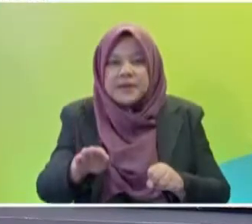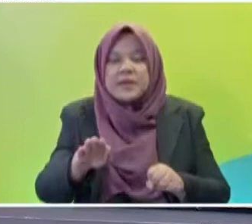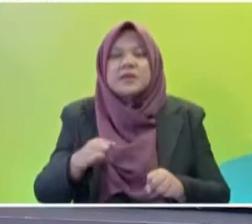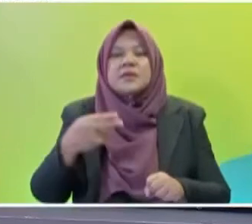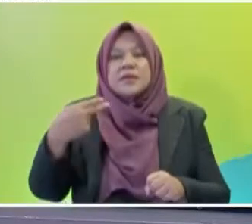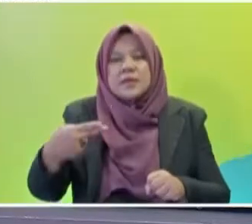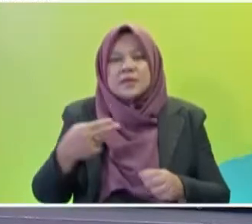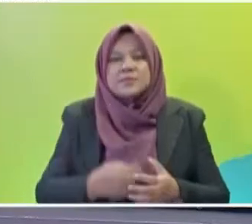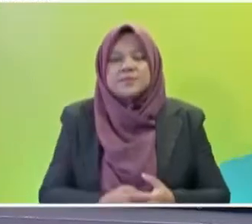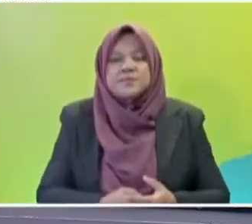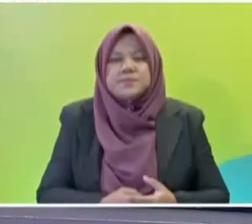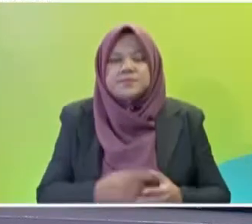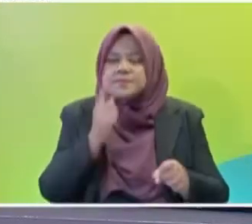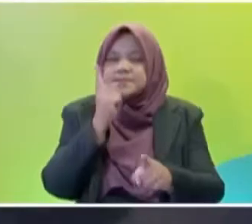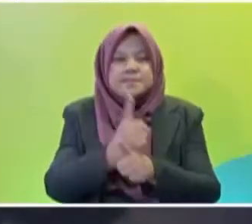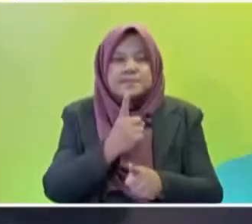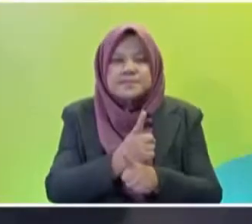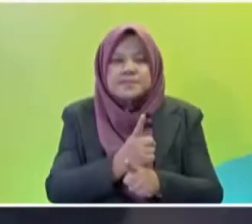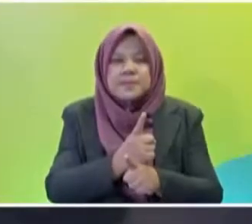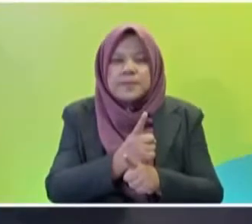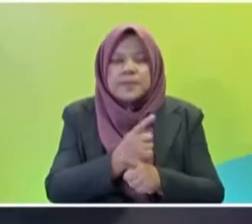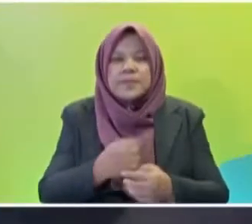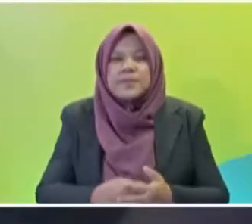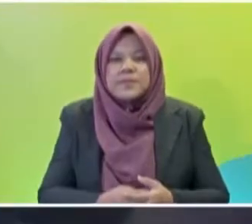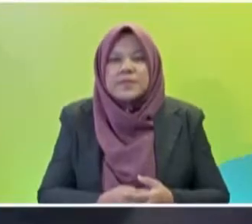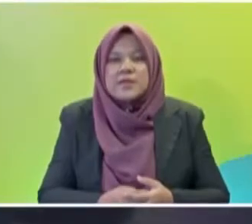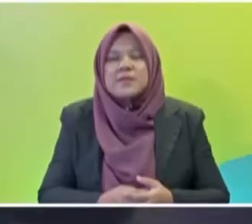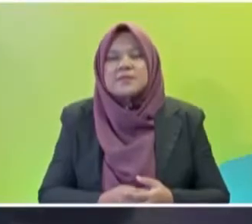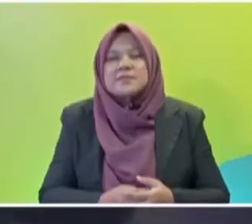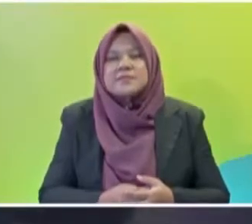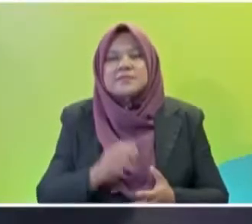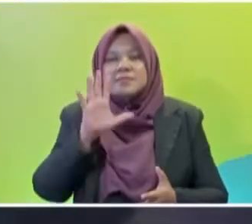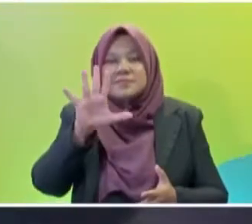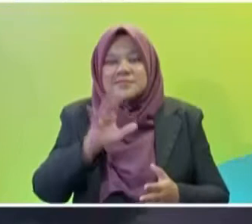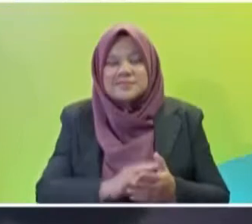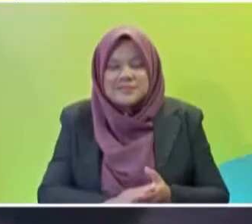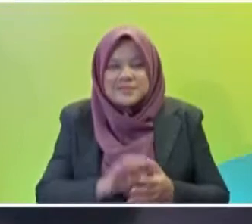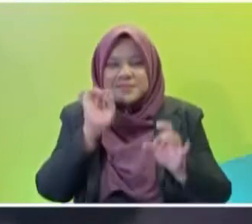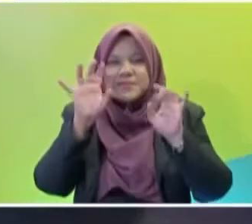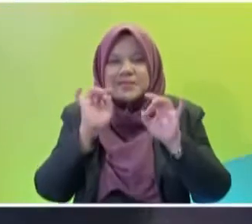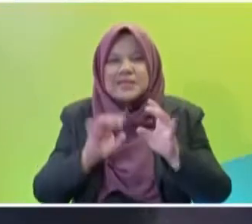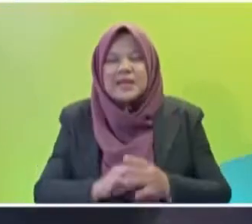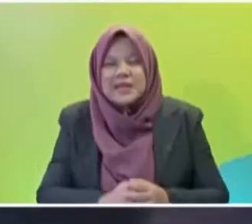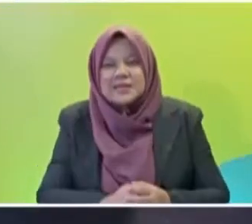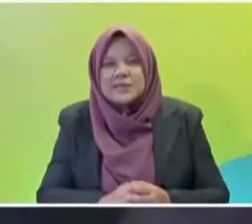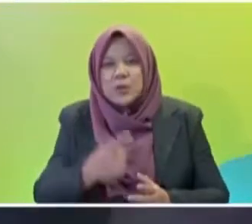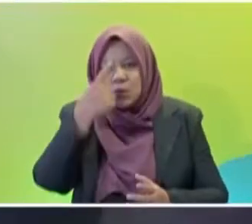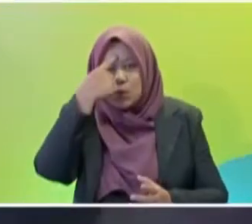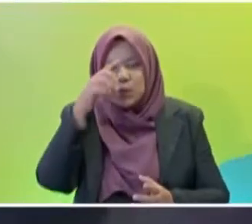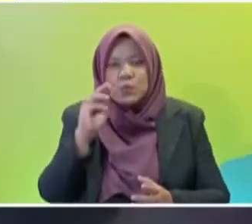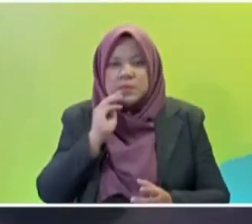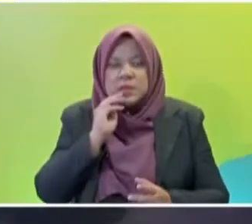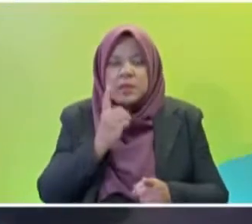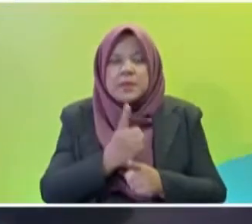cikgu. Ya, betul Mira. Tepat sekali. 5 bintang untuk Mira. 5. Terima kasih cikgu. Okey, 5 bintang.